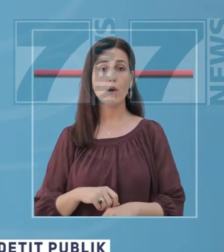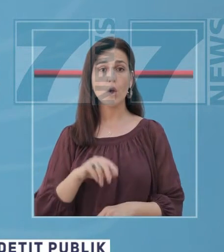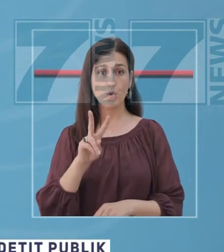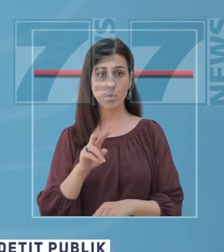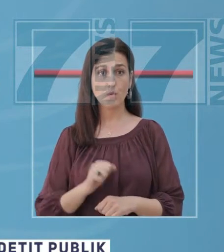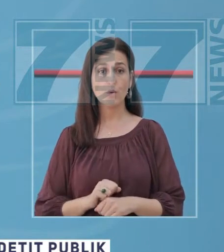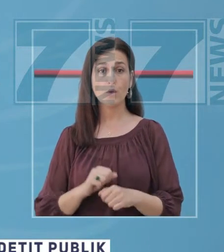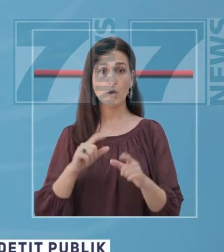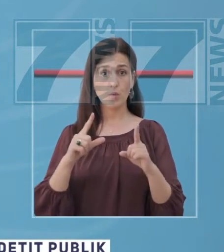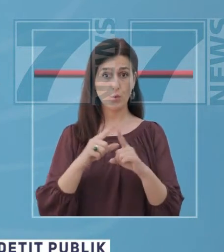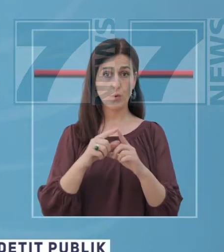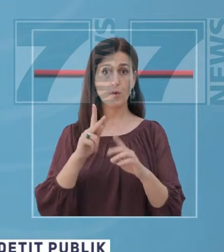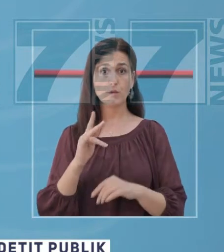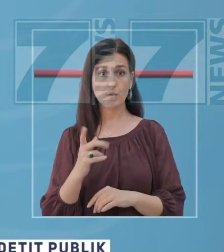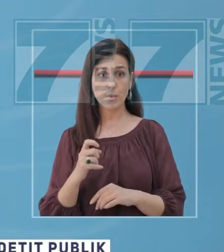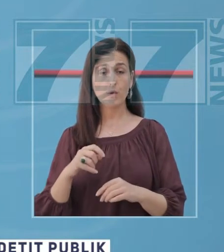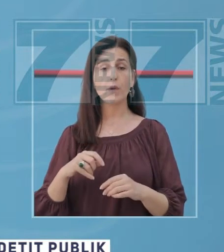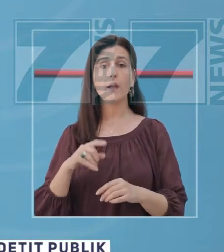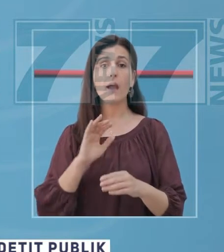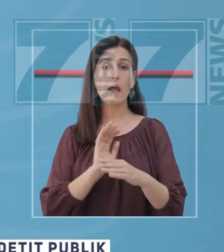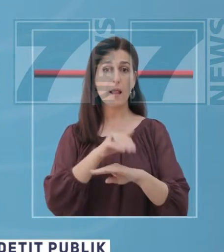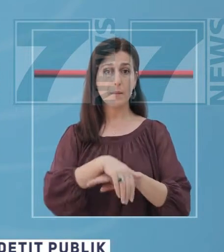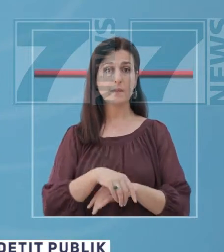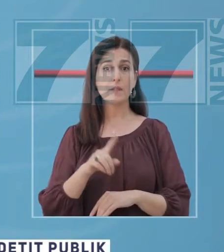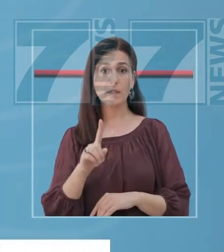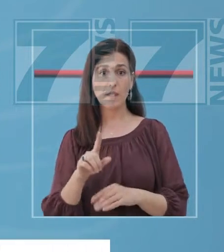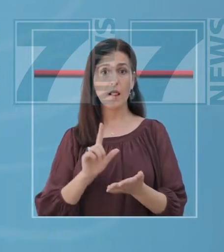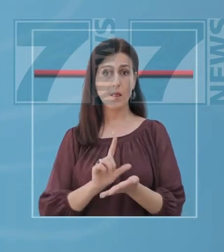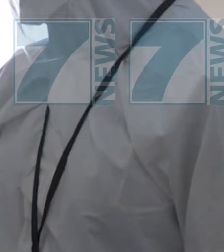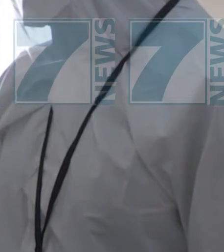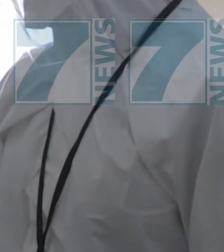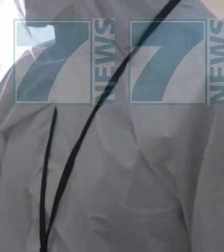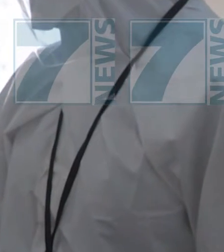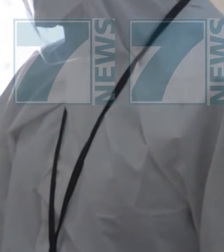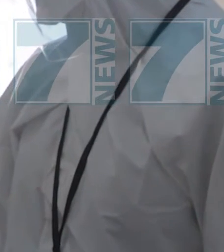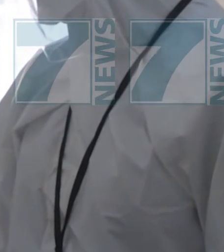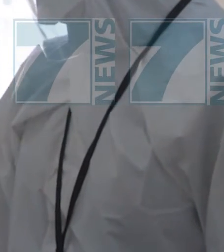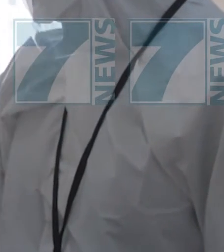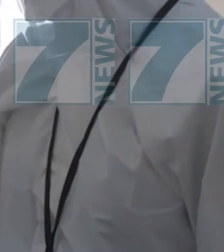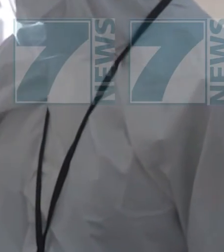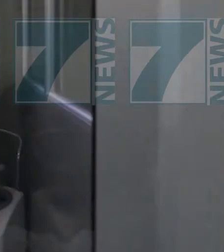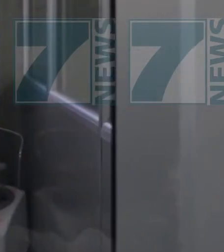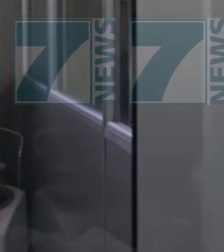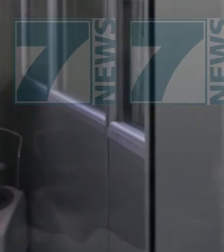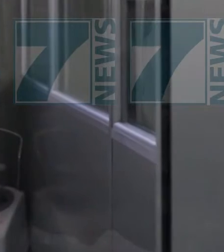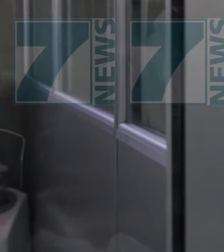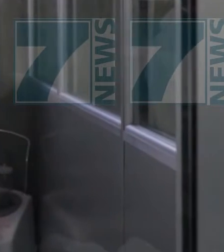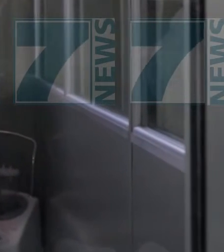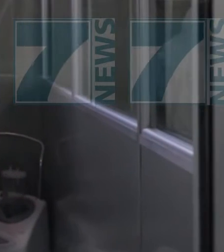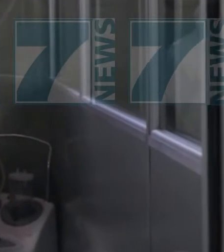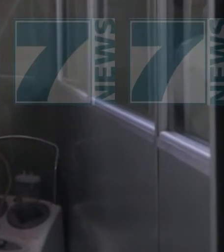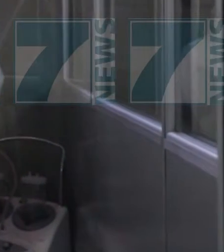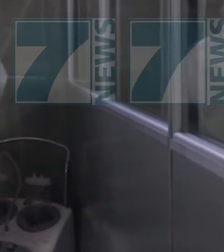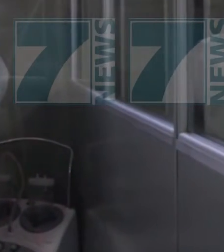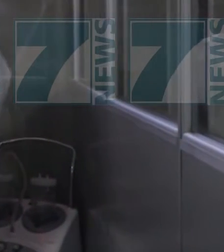raste përkatësisht në Durrës dhe Kruj Elbasan dhe 1 rast në Lushnjë. Këtë të premte, është shënuar edhe viktima e